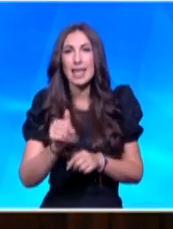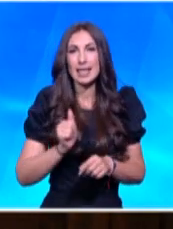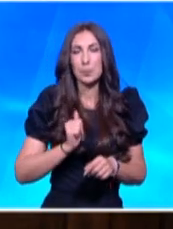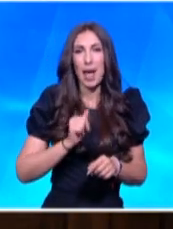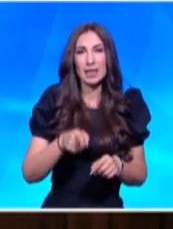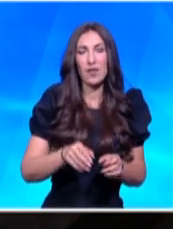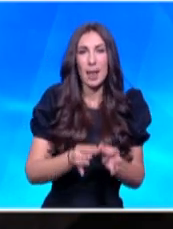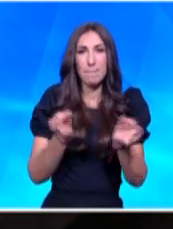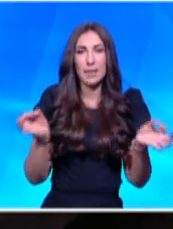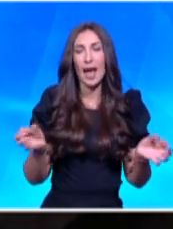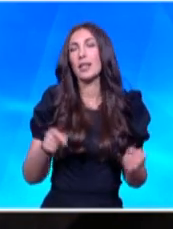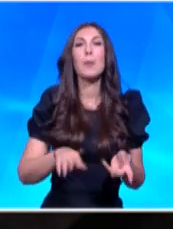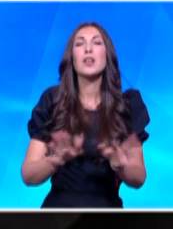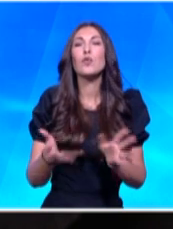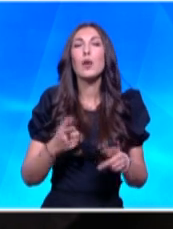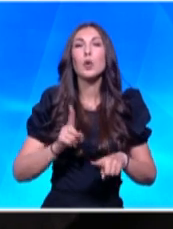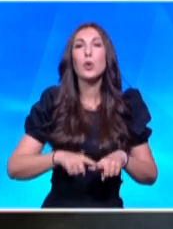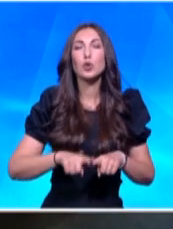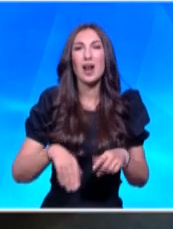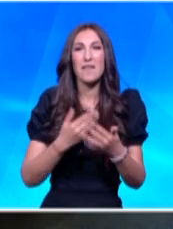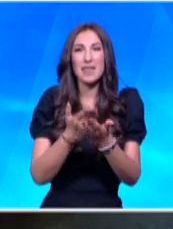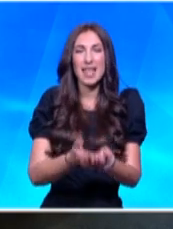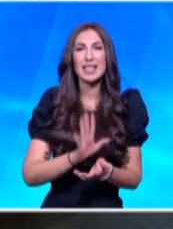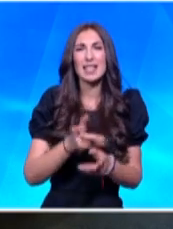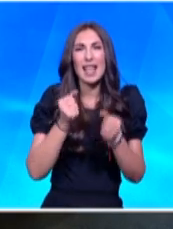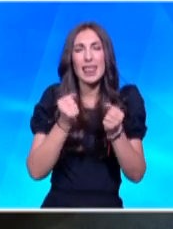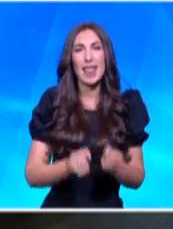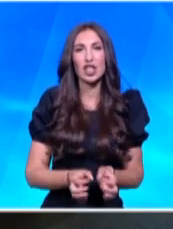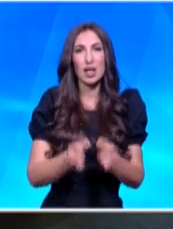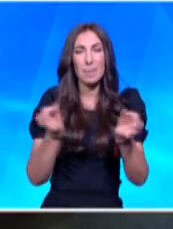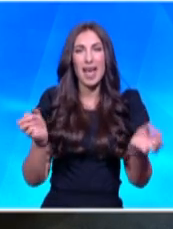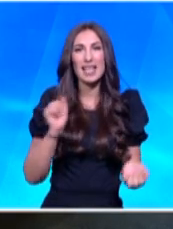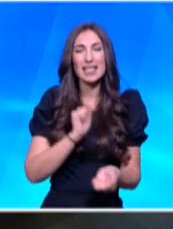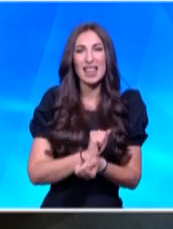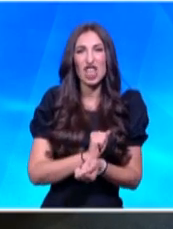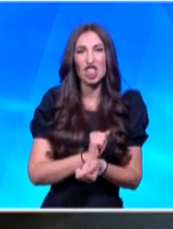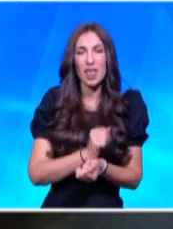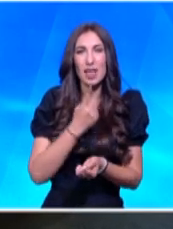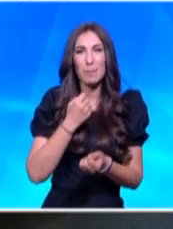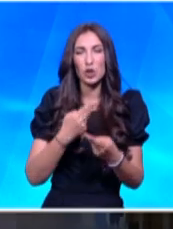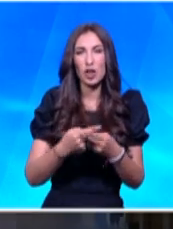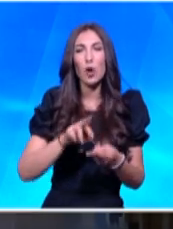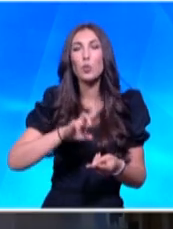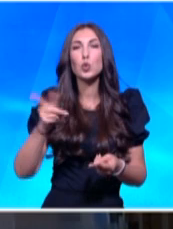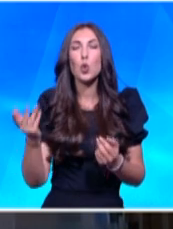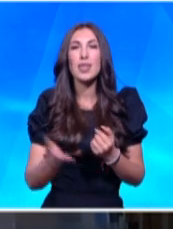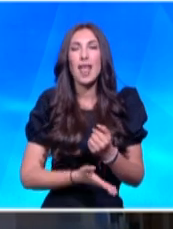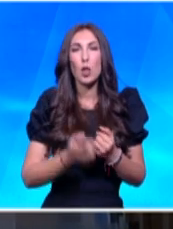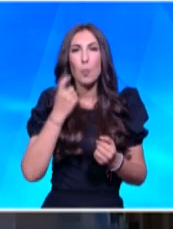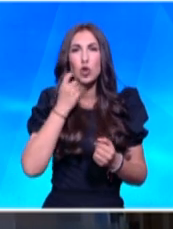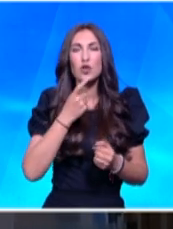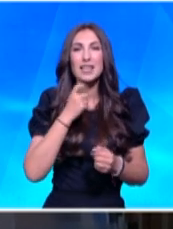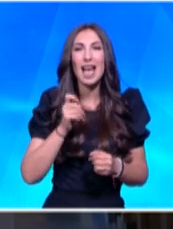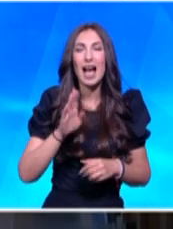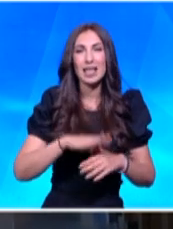мярката. Междувременно прокуратурата внесе искане за най-тежката мярка задържане под стража по друго дело срещу Божков за